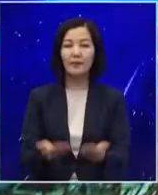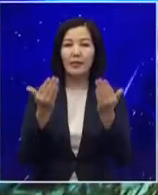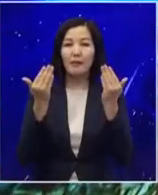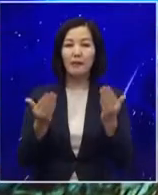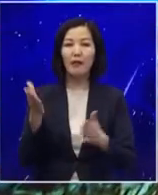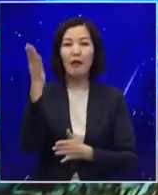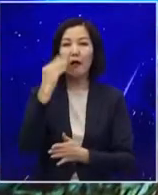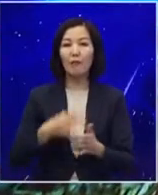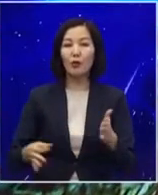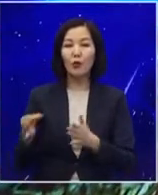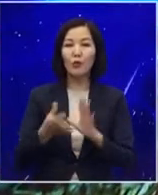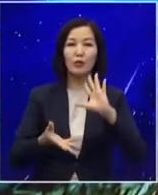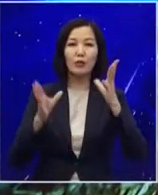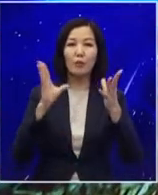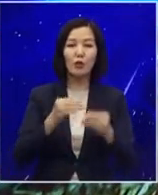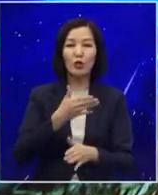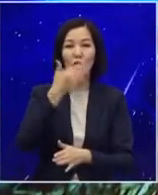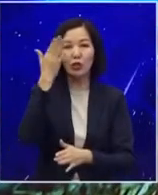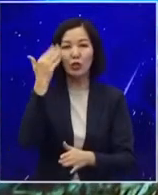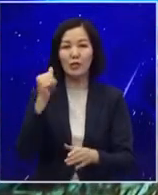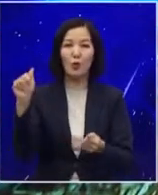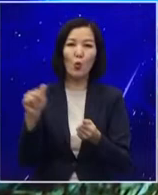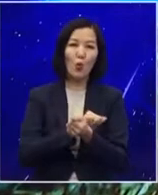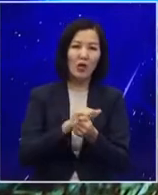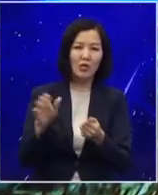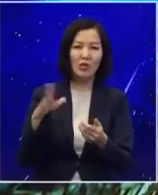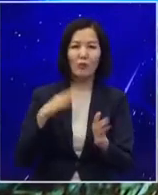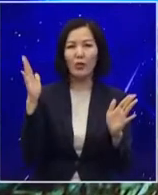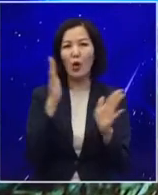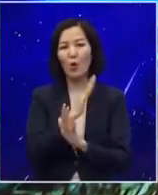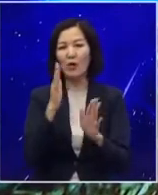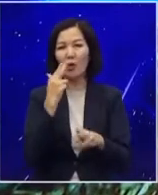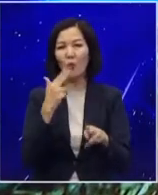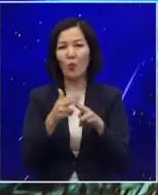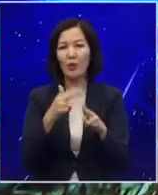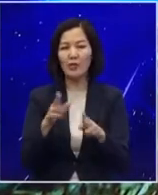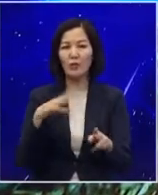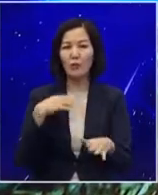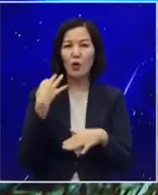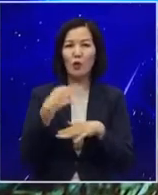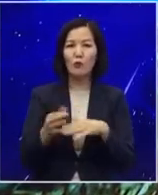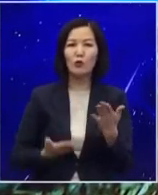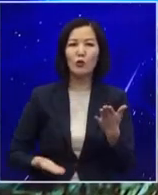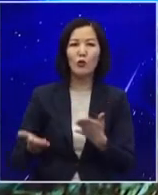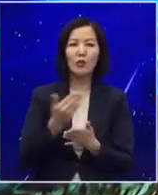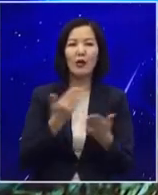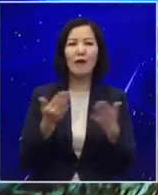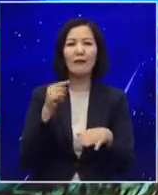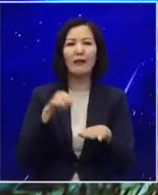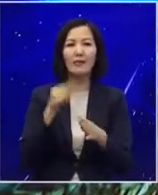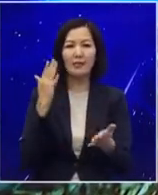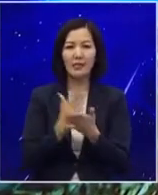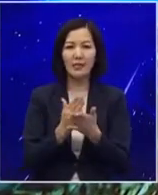Биыл облысымыздың аумағында жаз бойы қуаңшылық жайлады. Ауа райының қолайсыздығы күзгі жиын-терінге қаншалықты кері әсерін